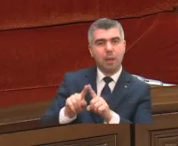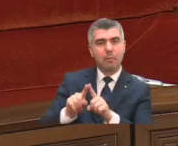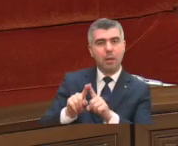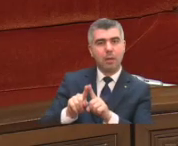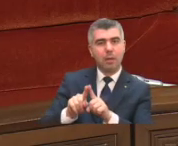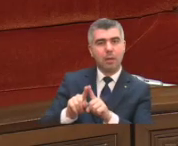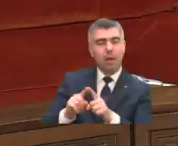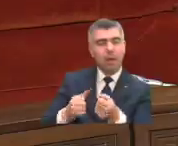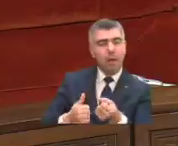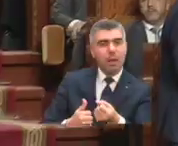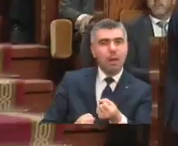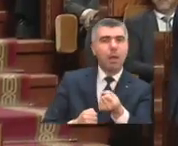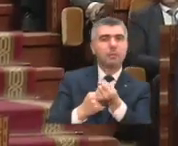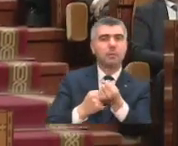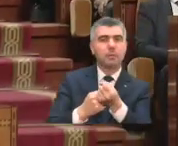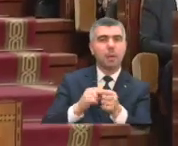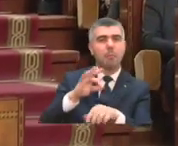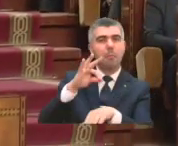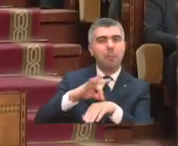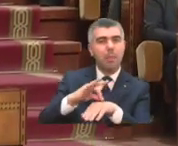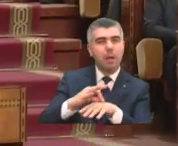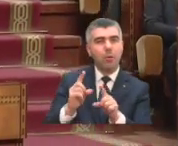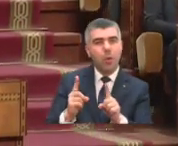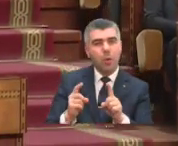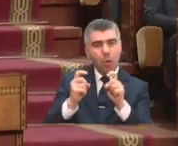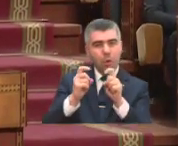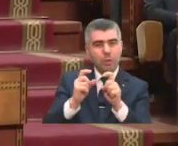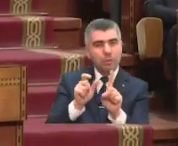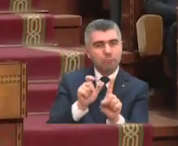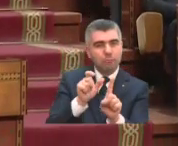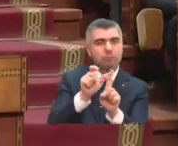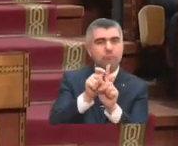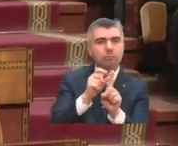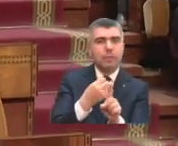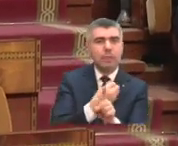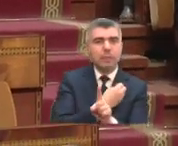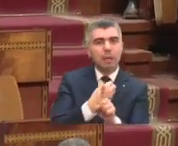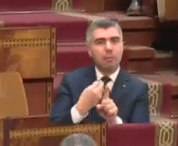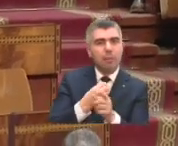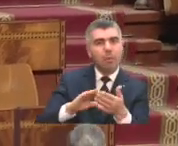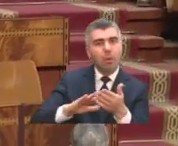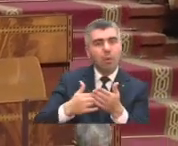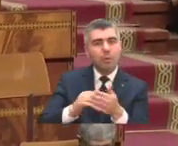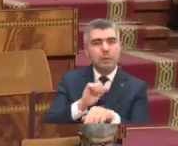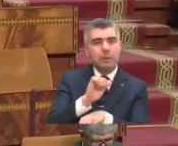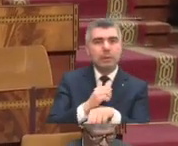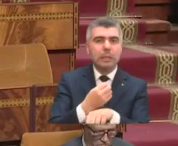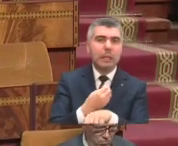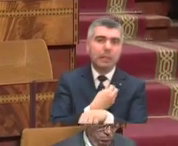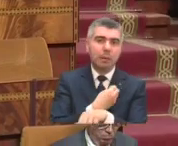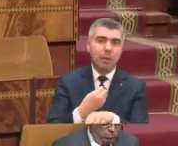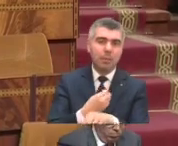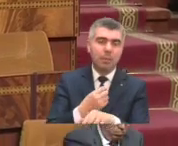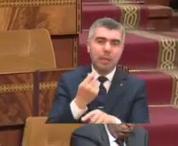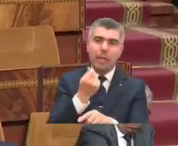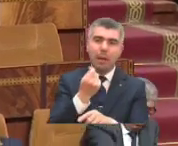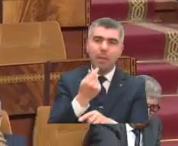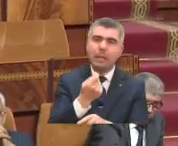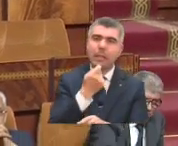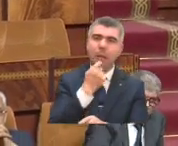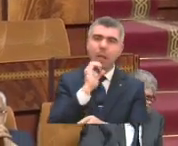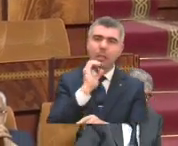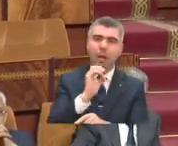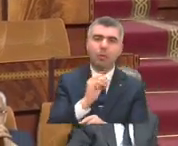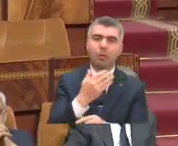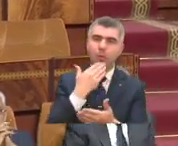على مرضى السرطان وعائلتهم، سواء على مستوى التكفل الطبي أو على صعيد التغطية الصحية أو من حيث ثمن الأدوية. شكرا سيد